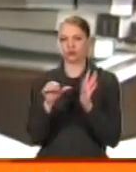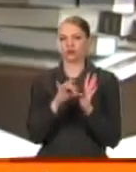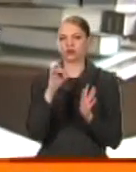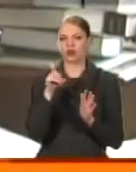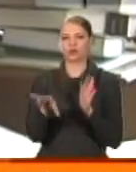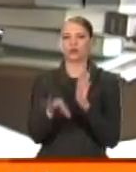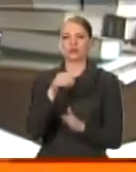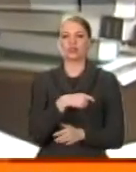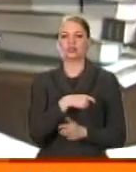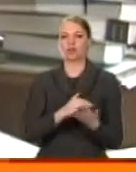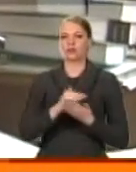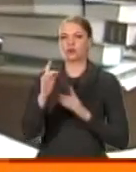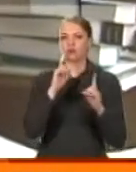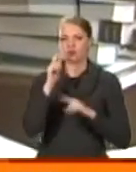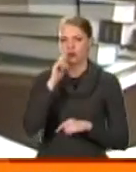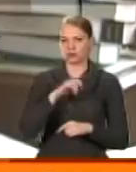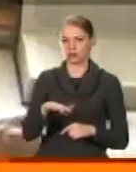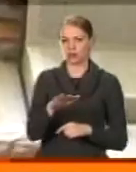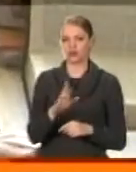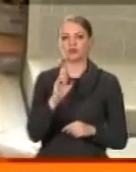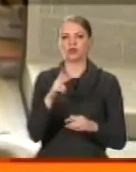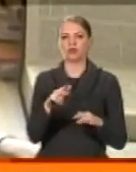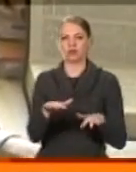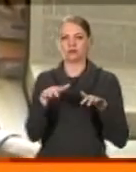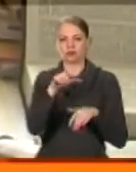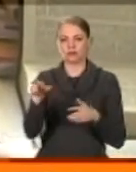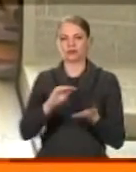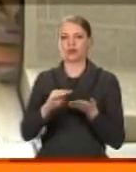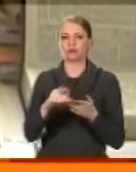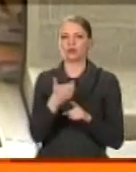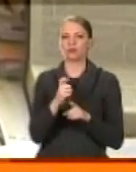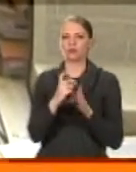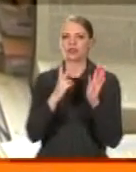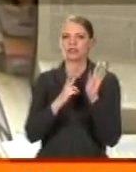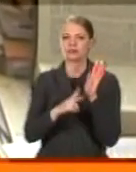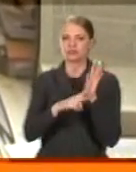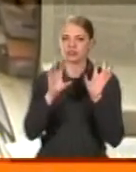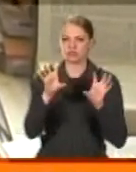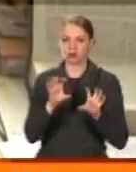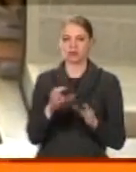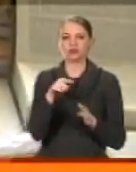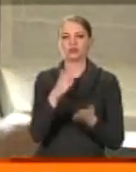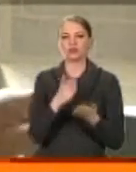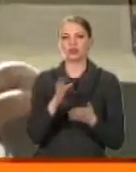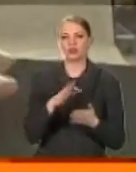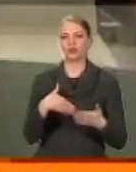разів його обирали депутатом Верховної Ради України. Як парламентар він написав понад 7 десятків законів, серед них про